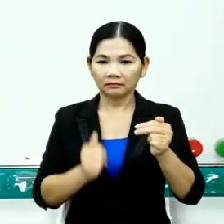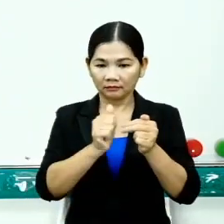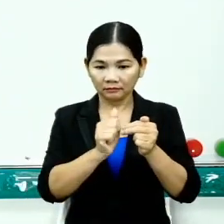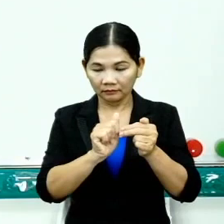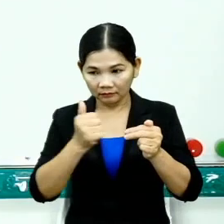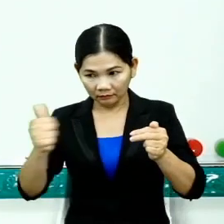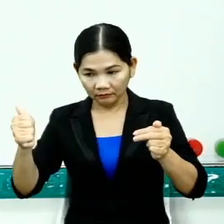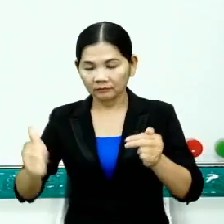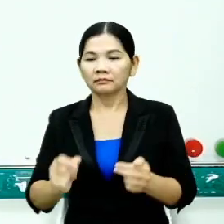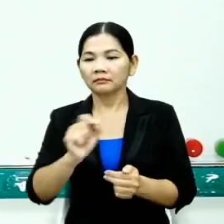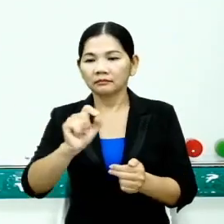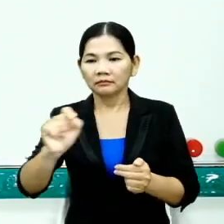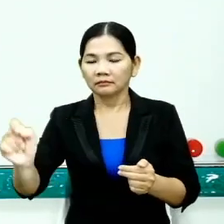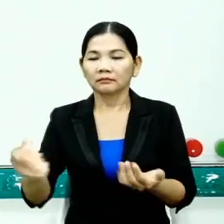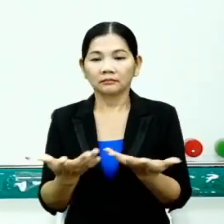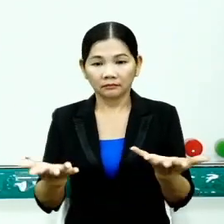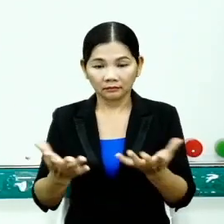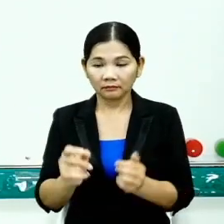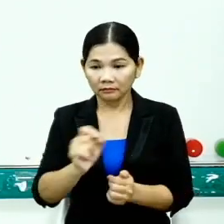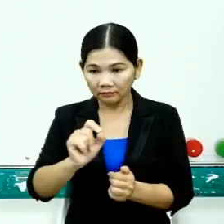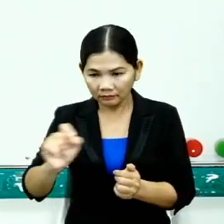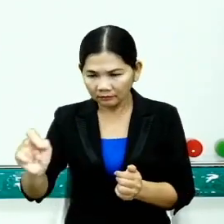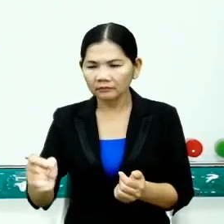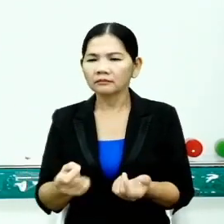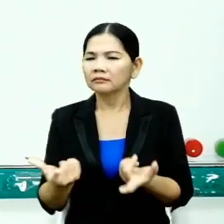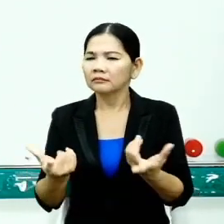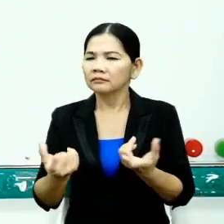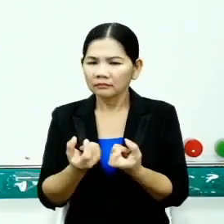សរសេរដូចម្ដេចខ្លះដែរជួយរួមឆ្លើយប្រាប់អ្នកគ្រូមើល